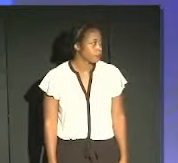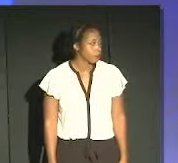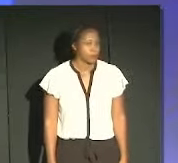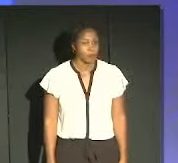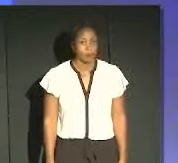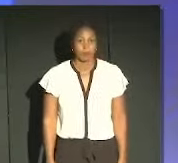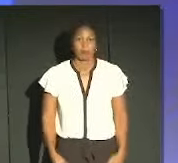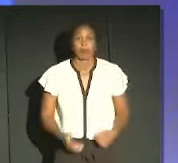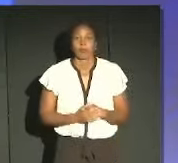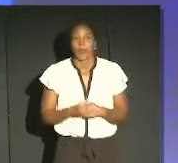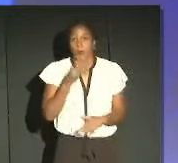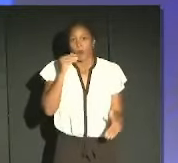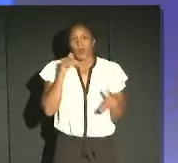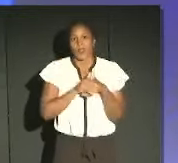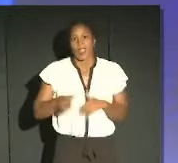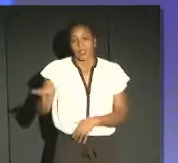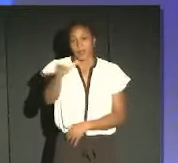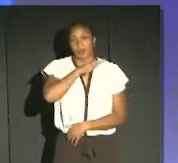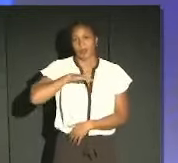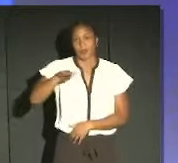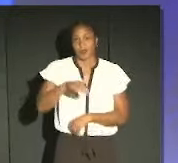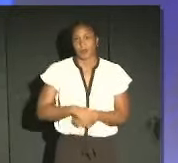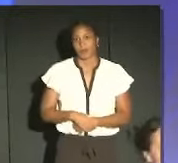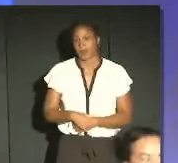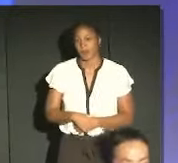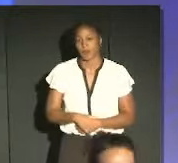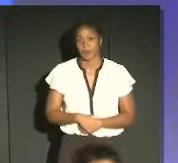Martinique bonsoir tout le